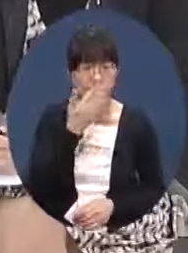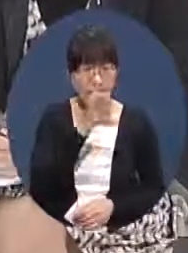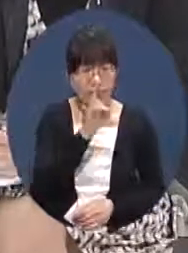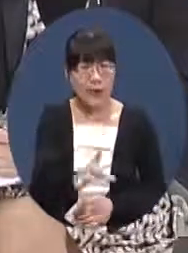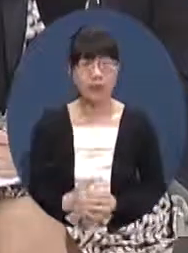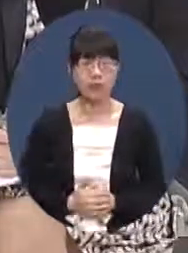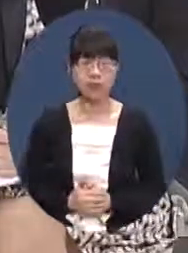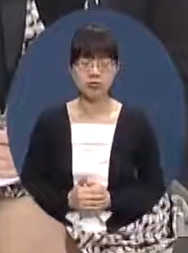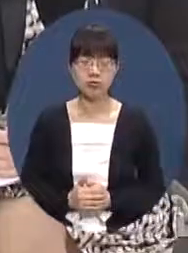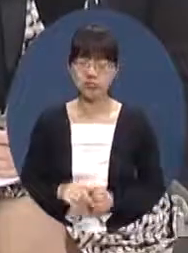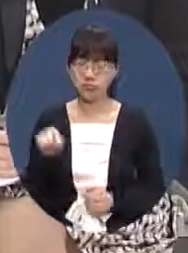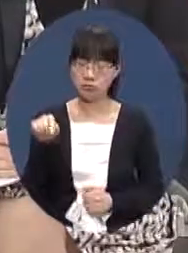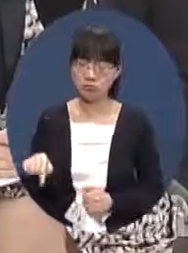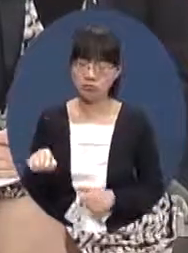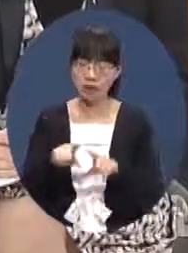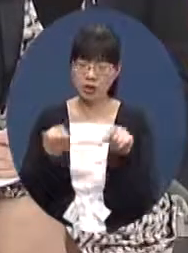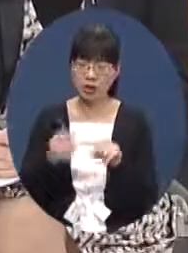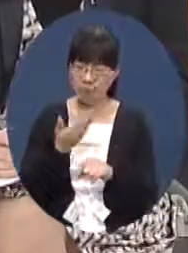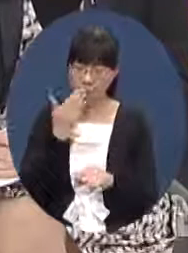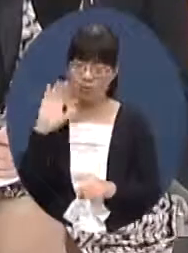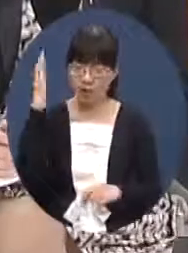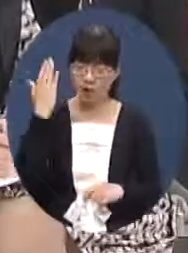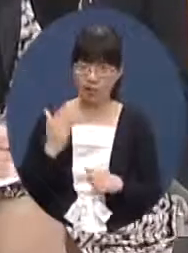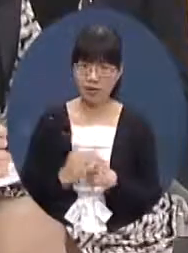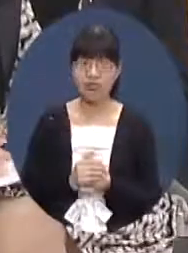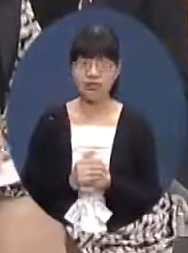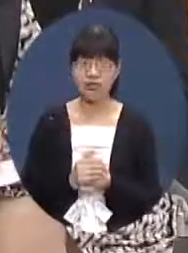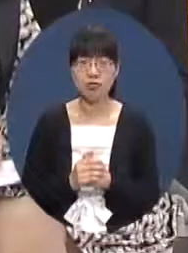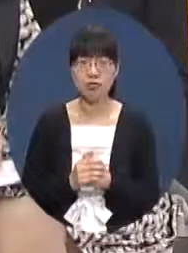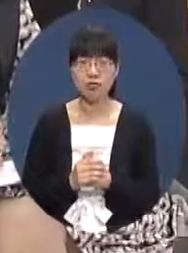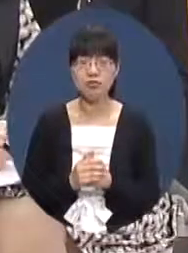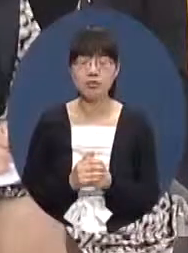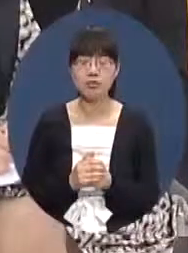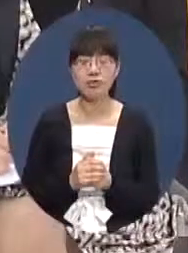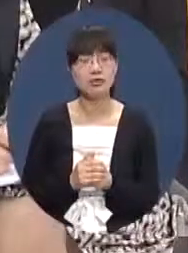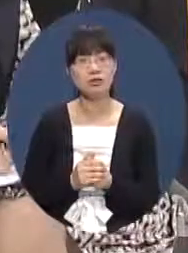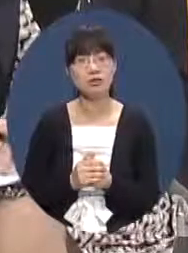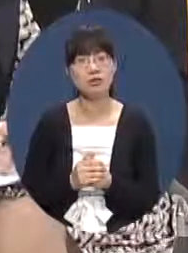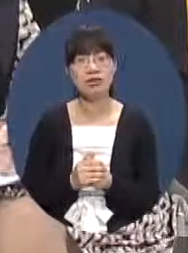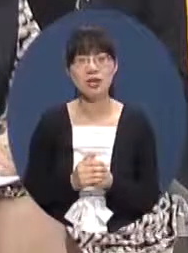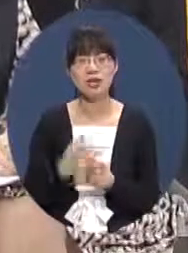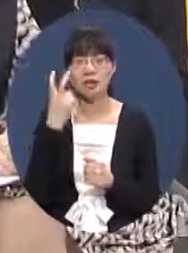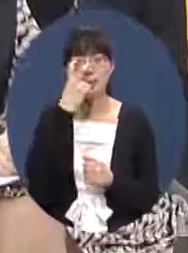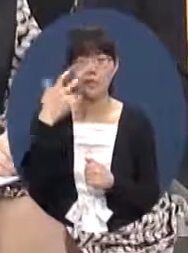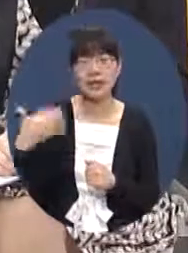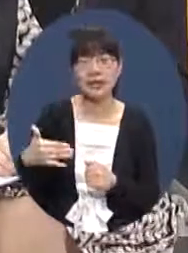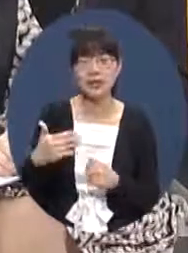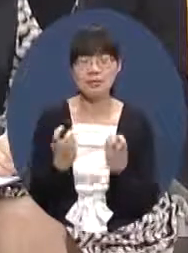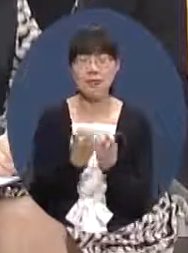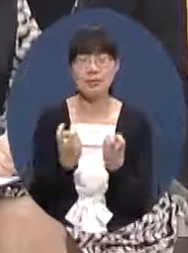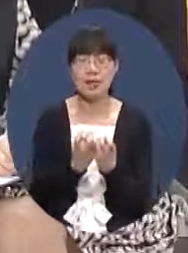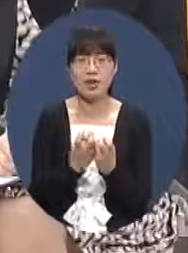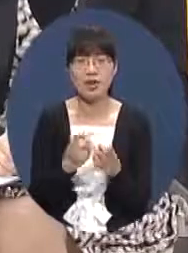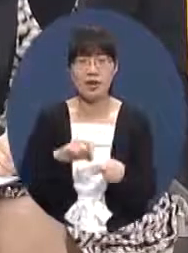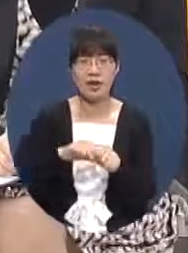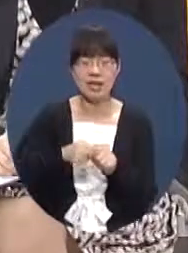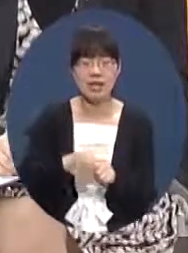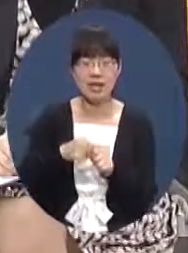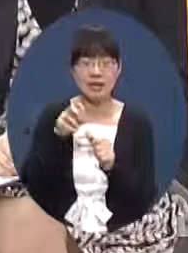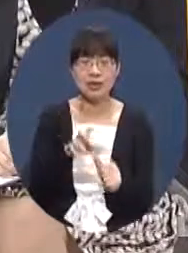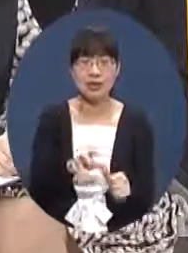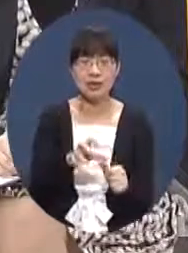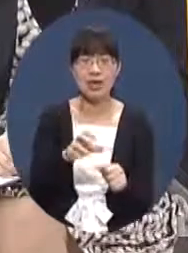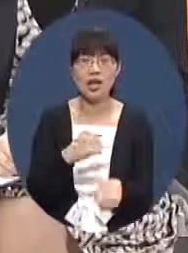돼. 이런 음식은 먹어야 돼. 하고 이제 부모가 이렇게 그 검증되지도 않는 방법을 이렇게 강권을